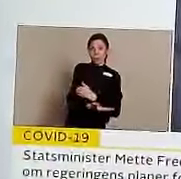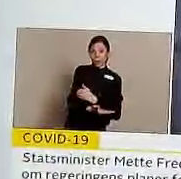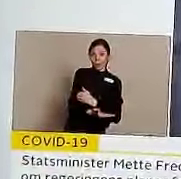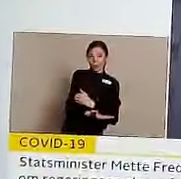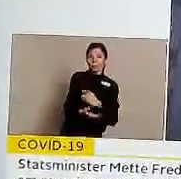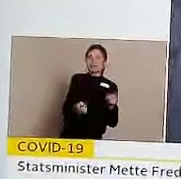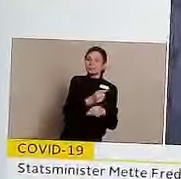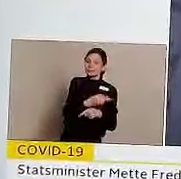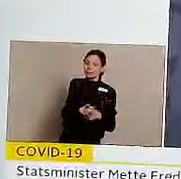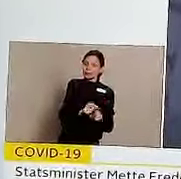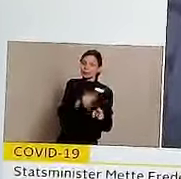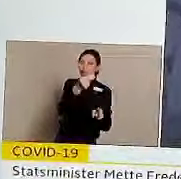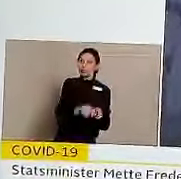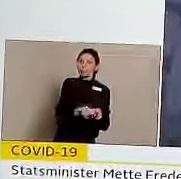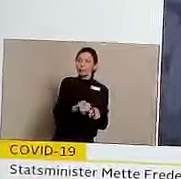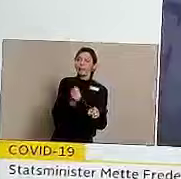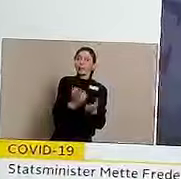بدعمهم و...